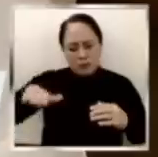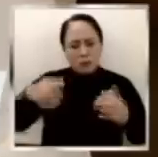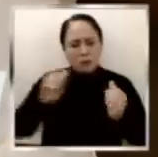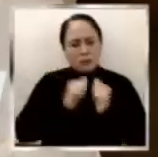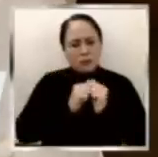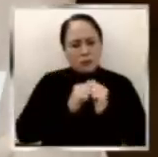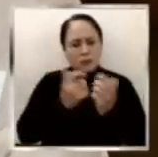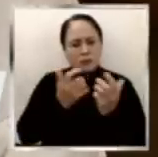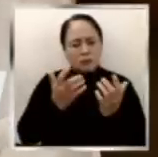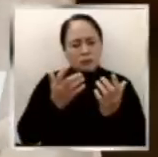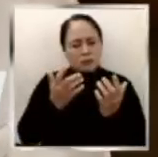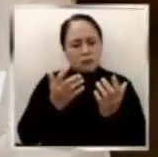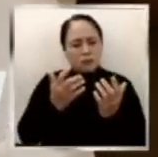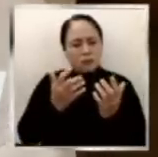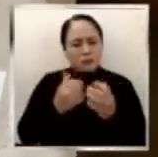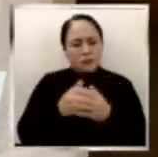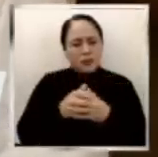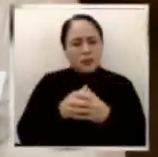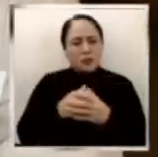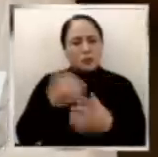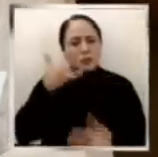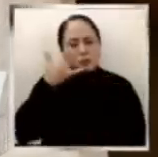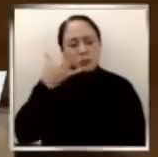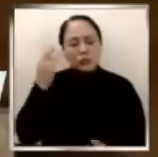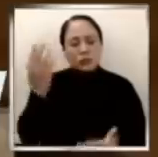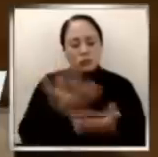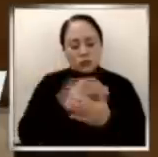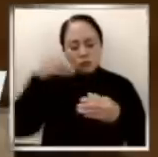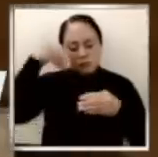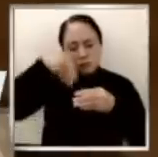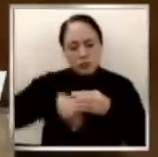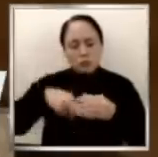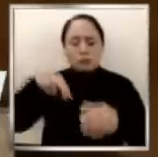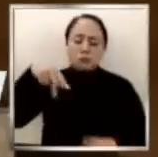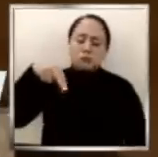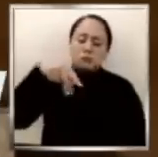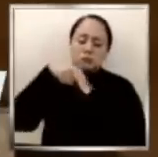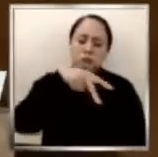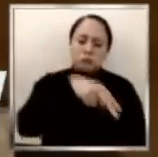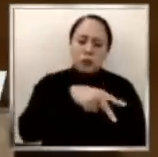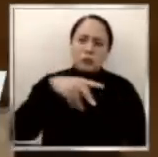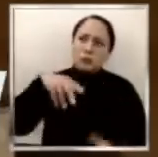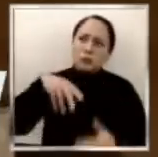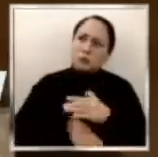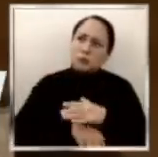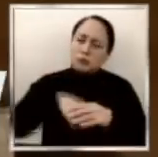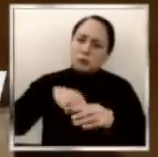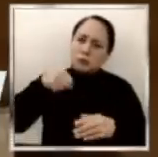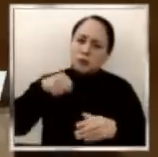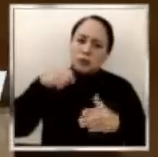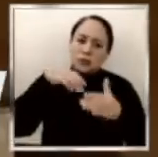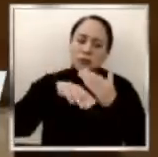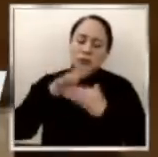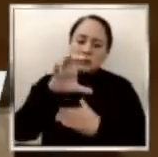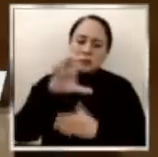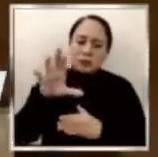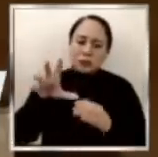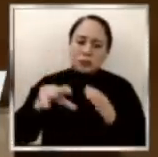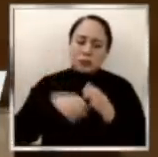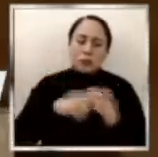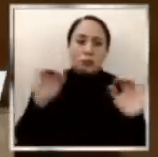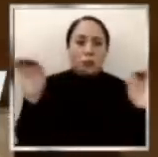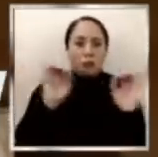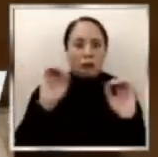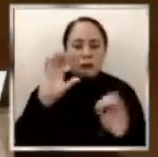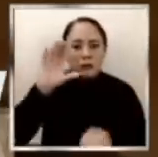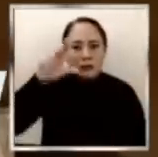ganyan, kakagamit ko lang, binalik, lumakad, tapos kukunin ko ulit, papasok na ako ng CR, Mars wala na yung